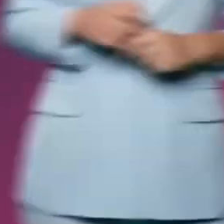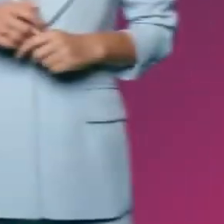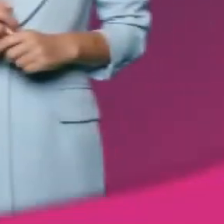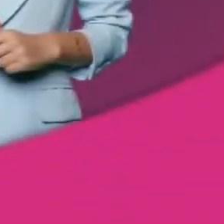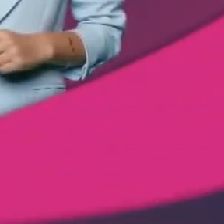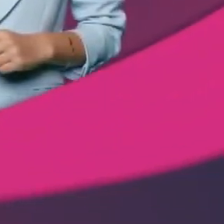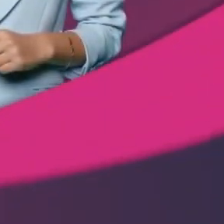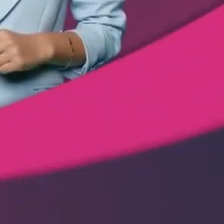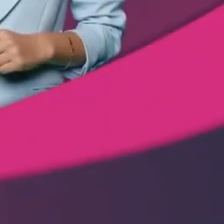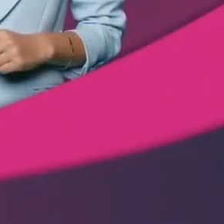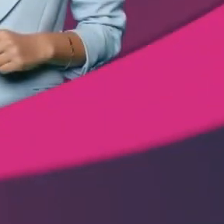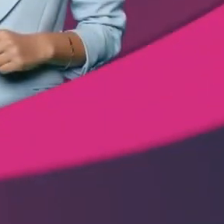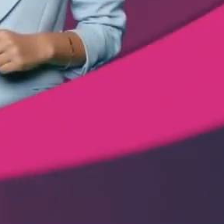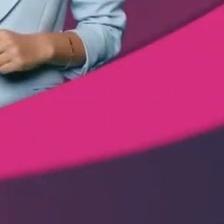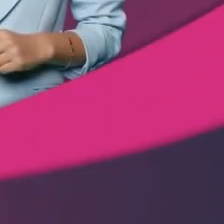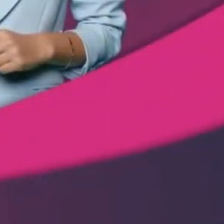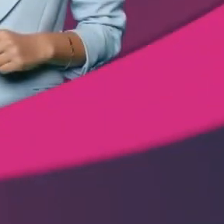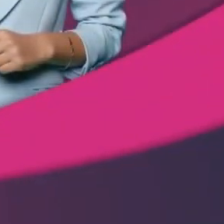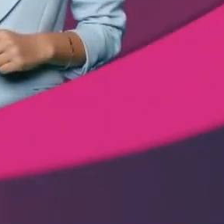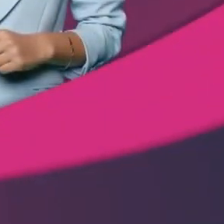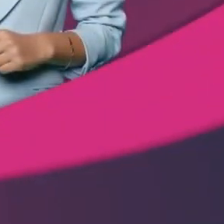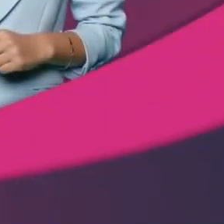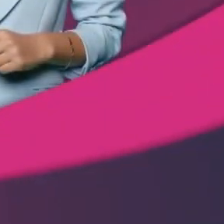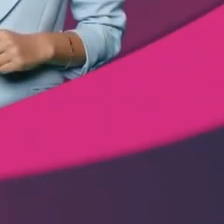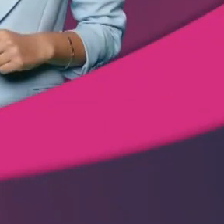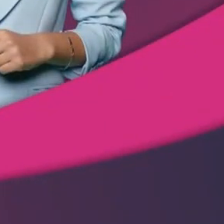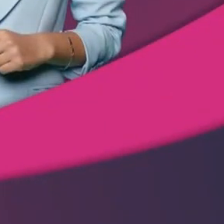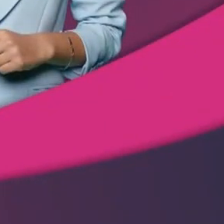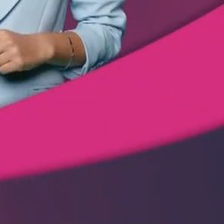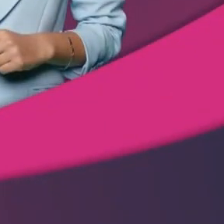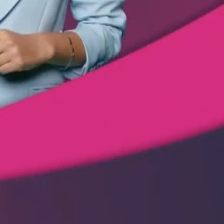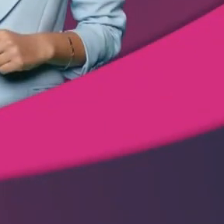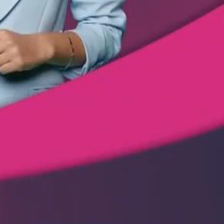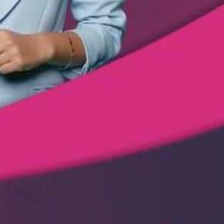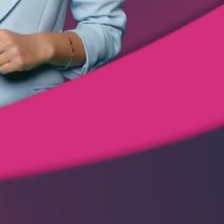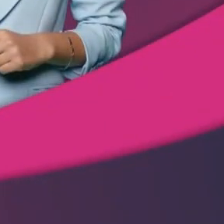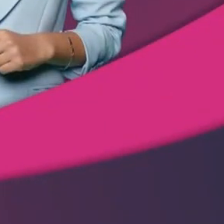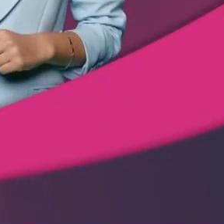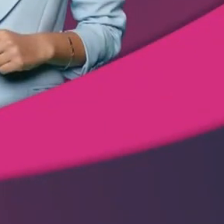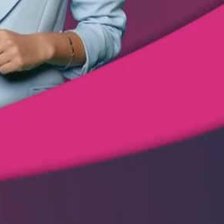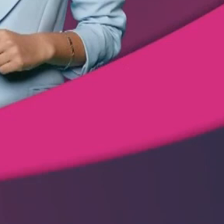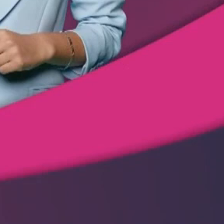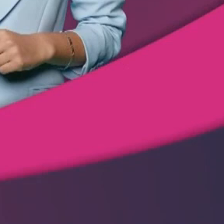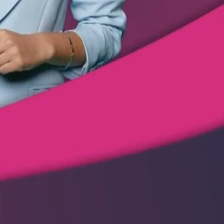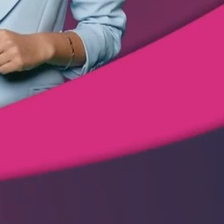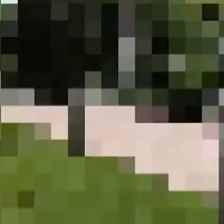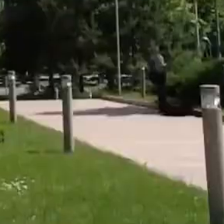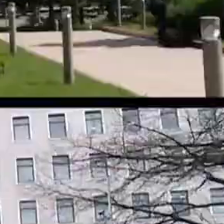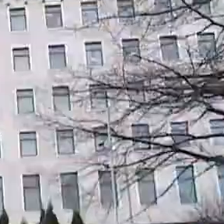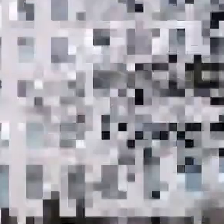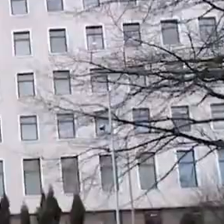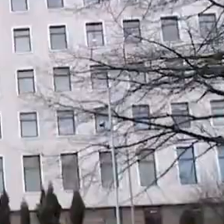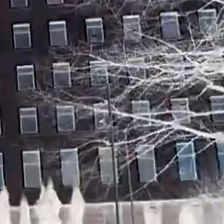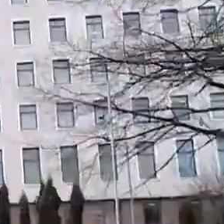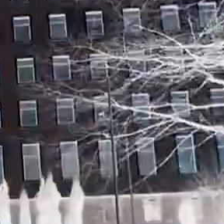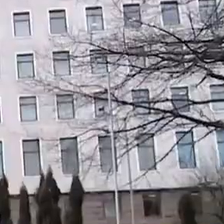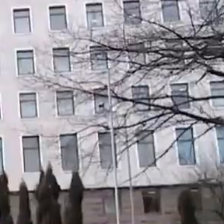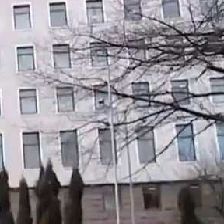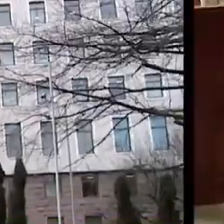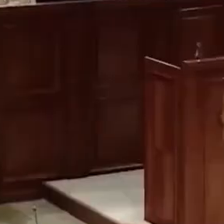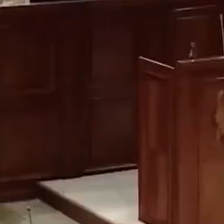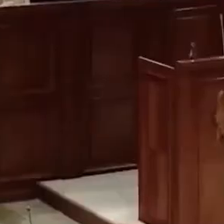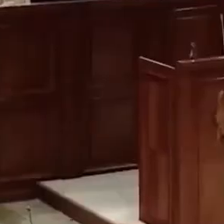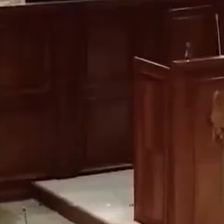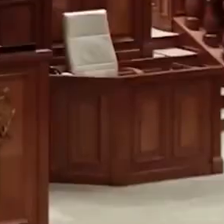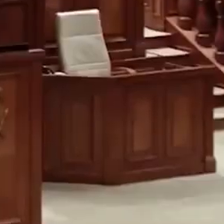realitate așa cum este ea Duminică la ora 19 00 sinteză cu Natalia de Sud ni prescris